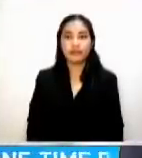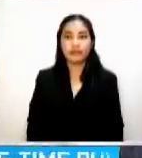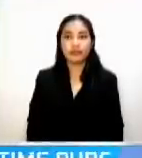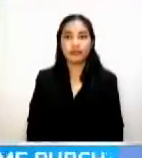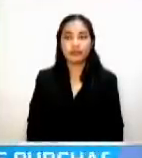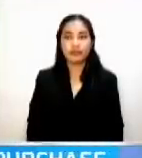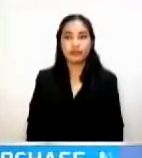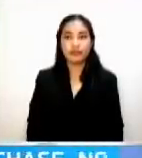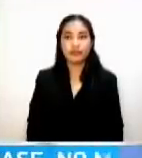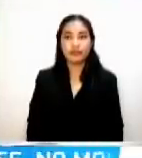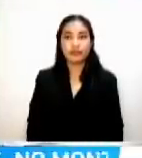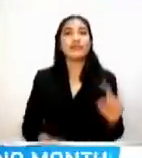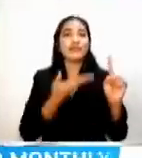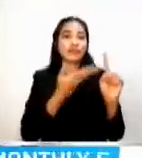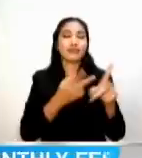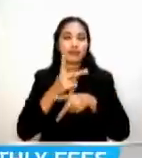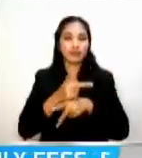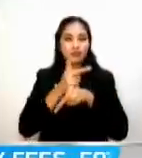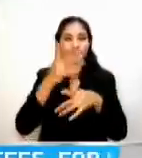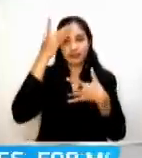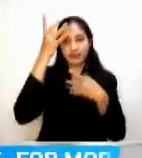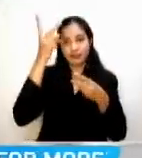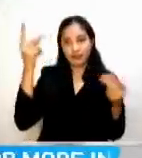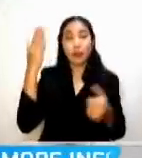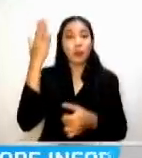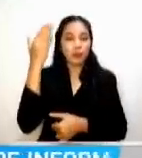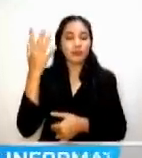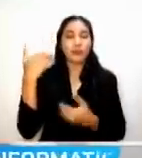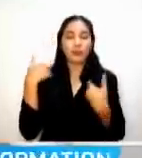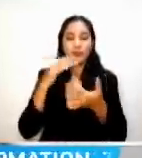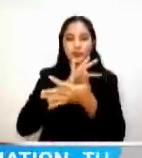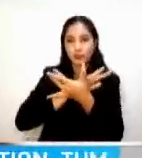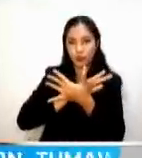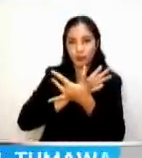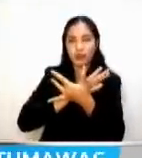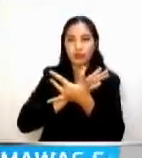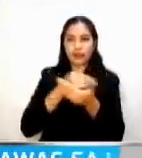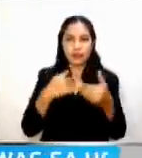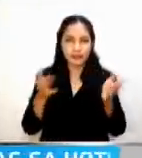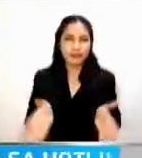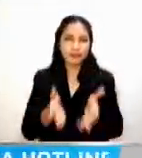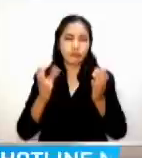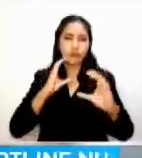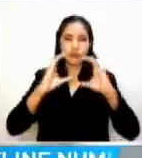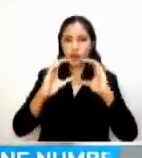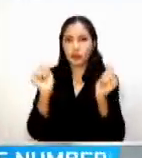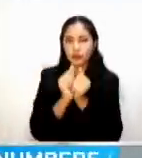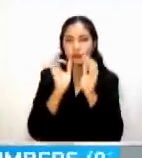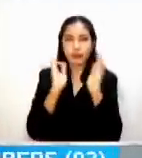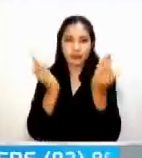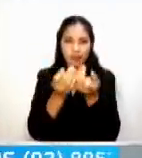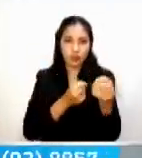Nagpapagaling na si Rian Ramos matapos magka-COVID. Malaking bagay raw ang encouragement at communication mula sa family and friends.